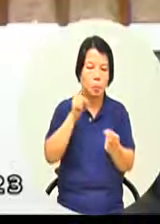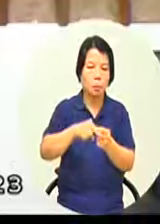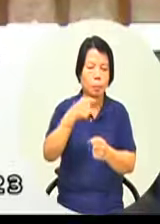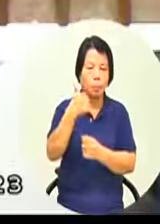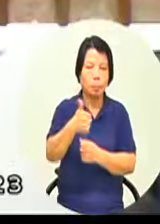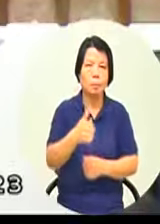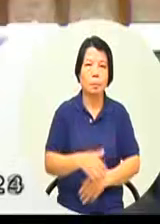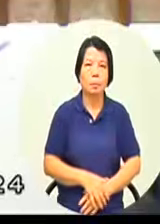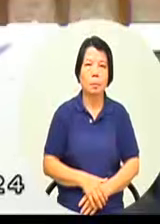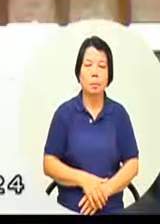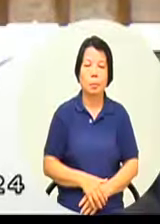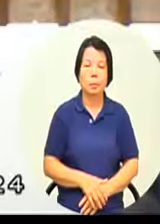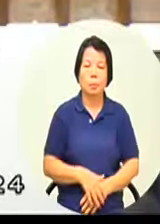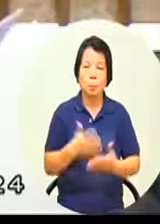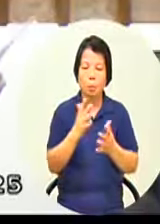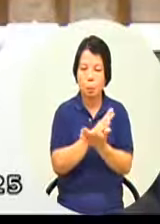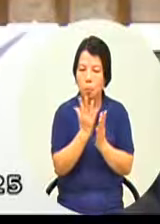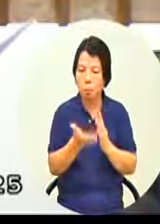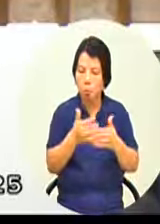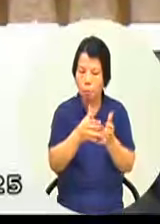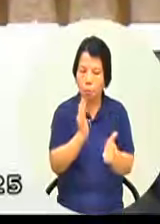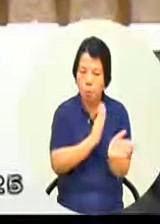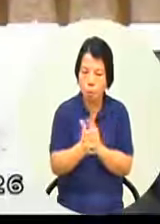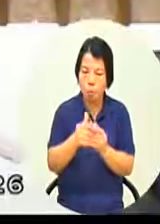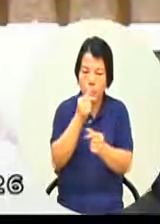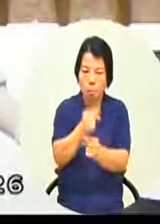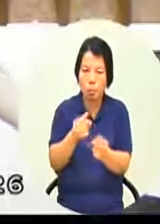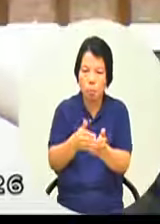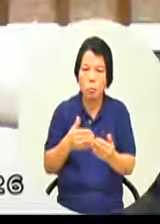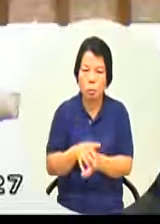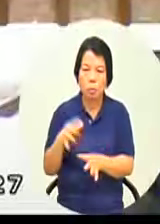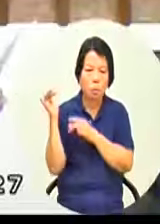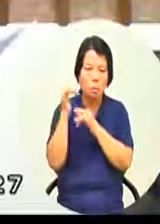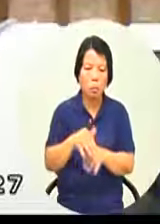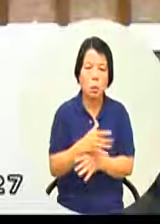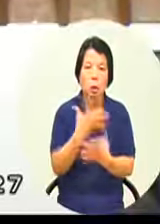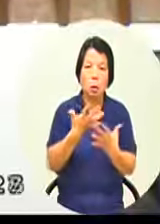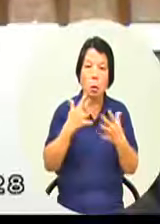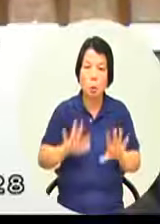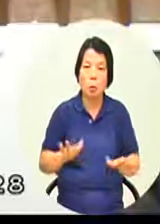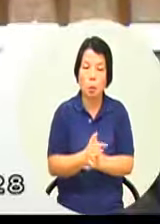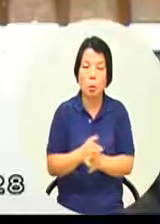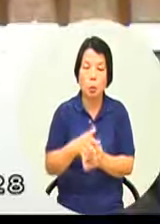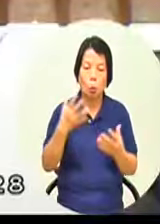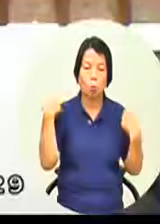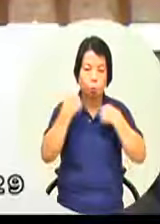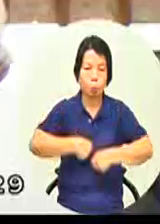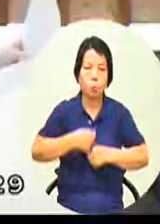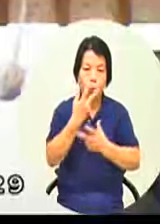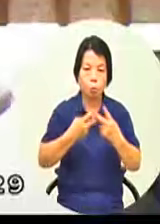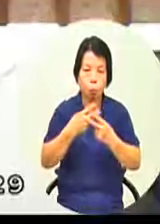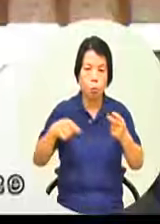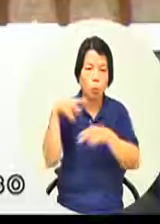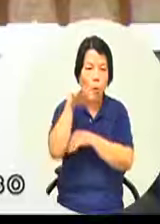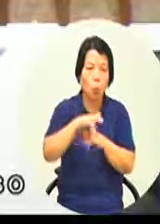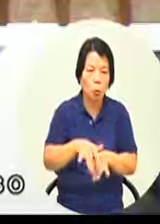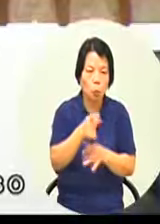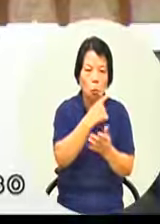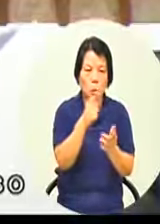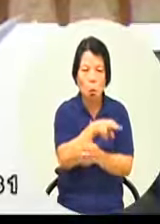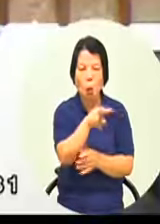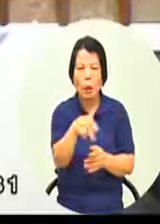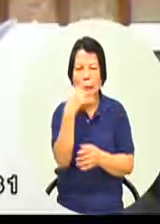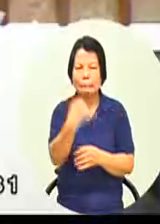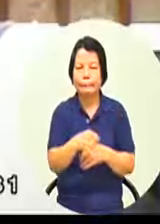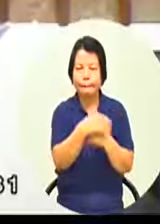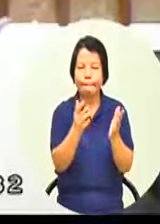情我是希望我们准备好，那不要说人家去了，因为现在部落客很厉害，他可能去了觉得不是他想象这样，他可能就会写一些文